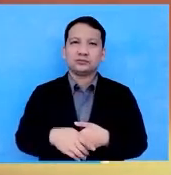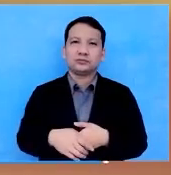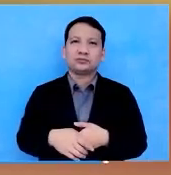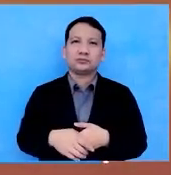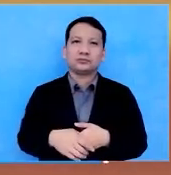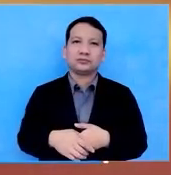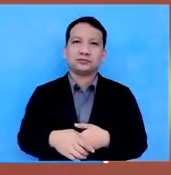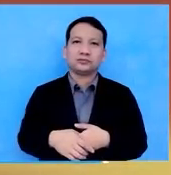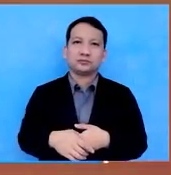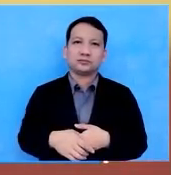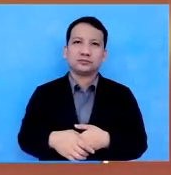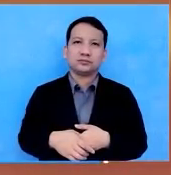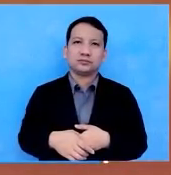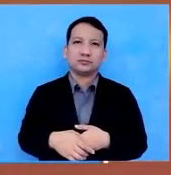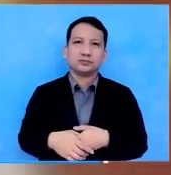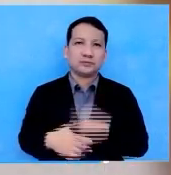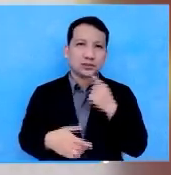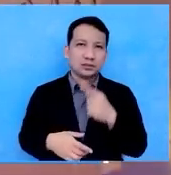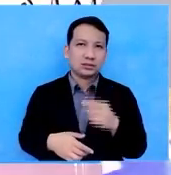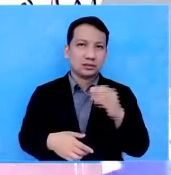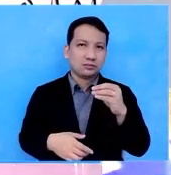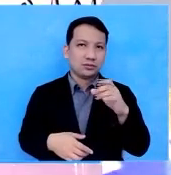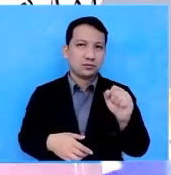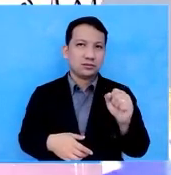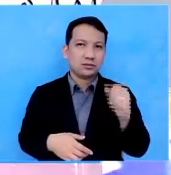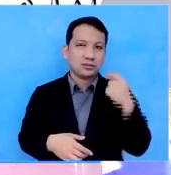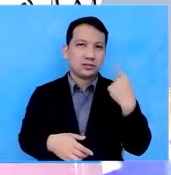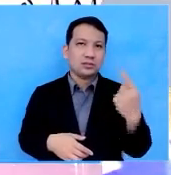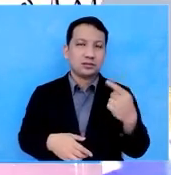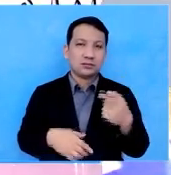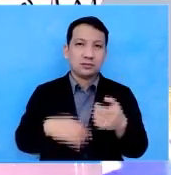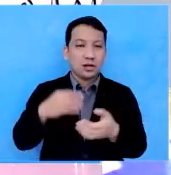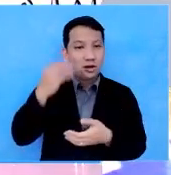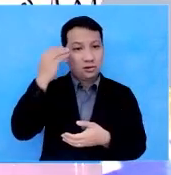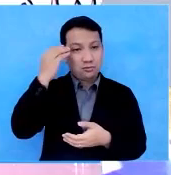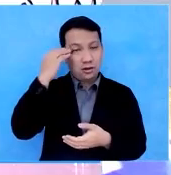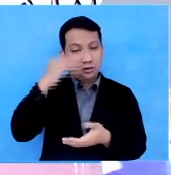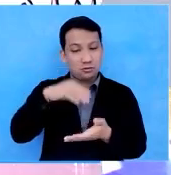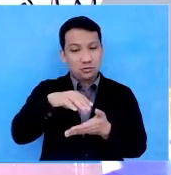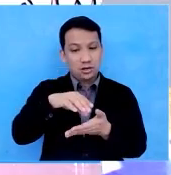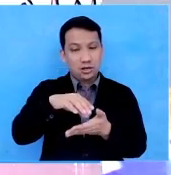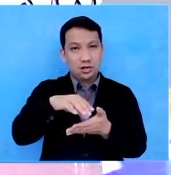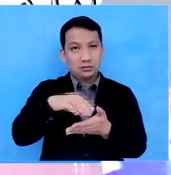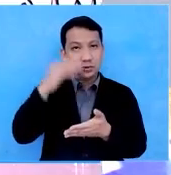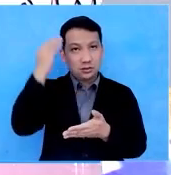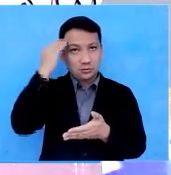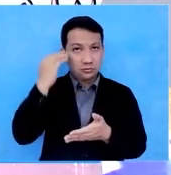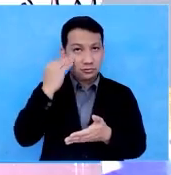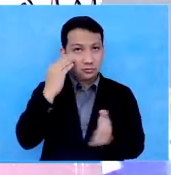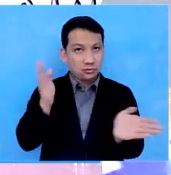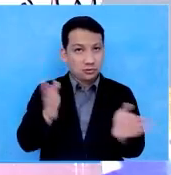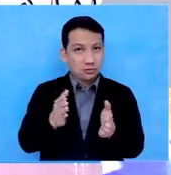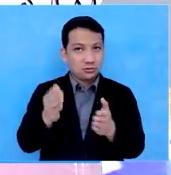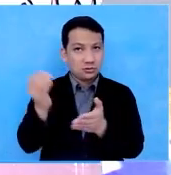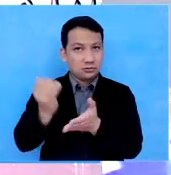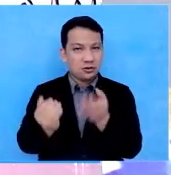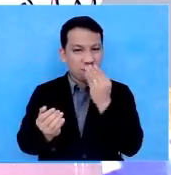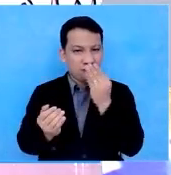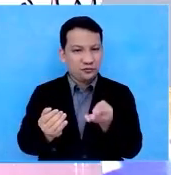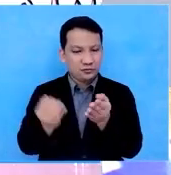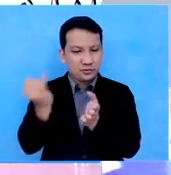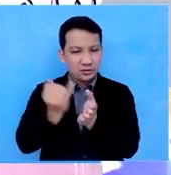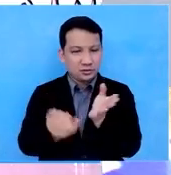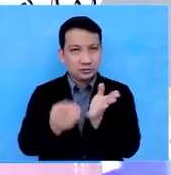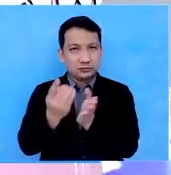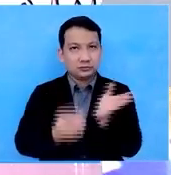trending cake ay minimalist cake. So noon pa po ito yung mga Korean. Mm-mm. So meron lang siyang minimal na mga design. So normally mga